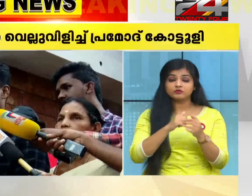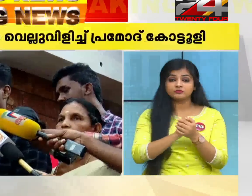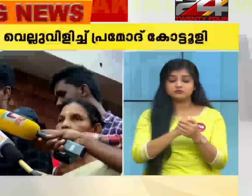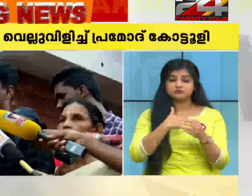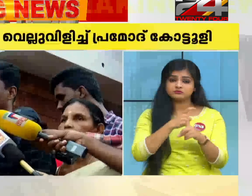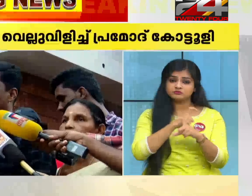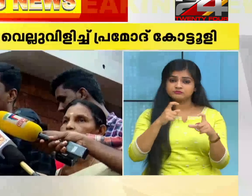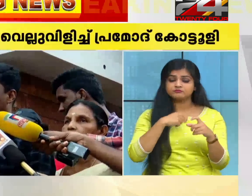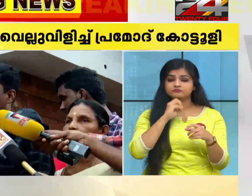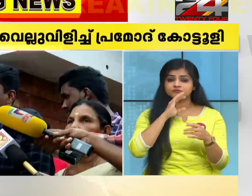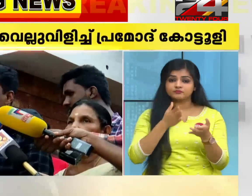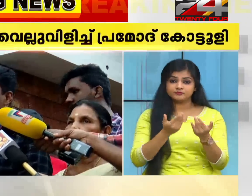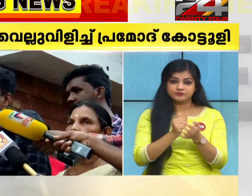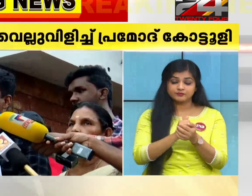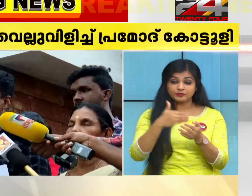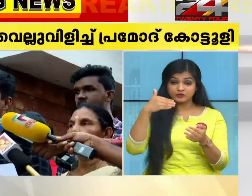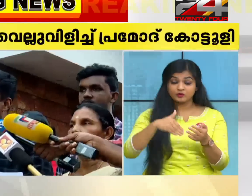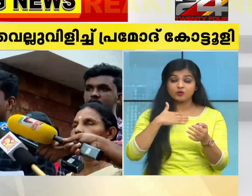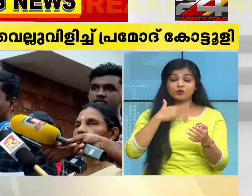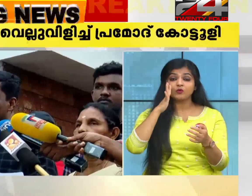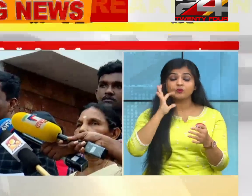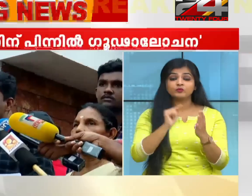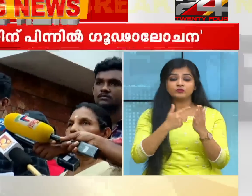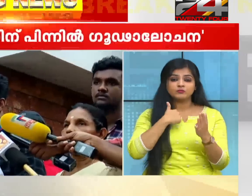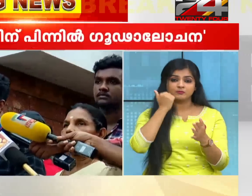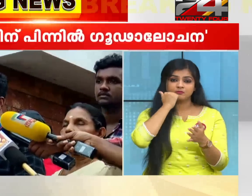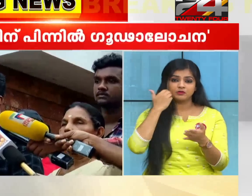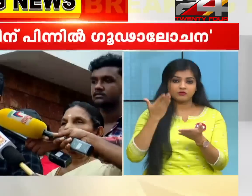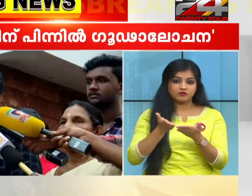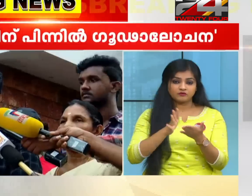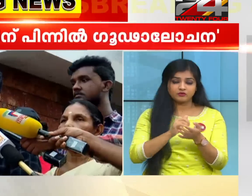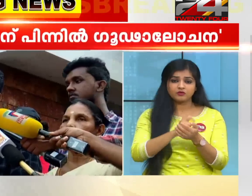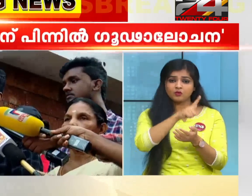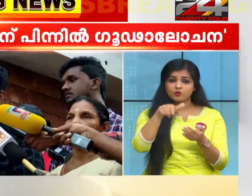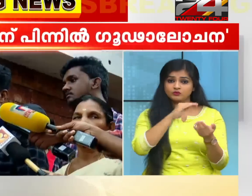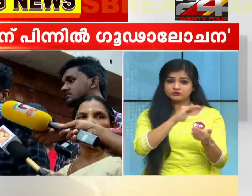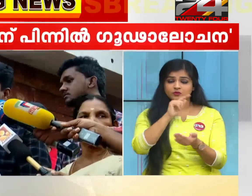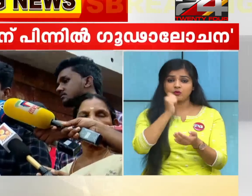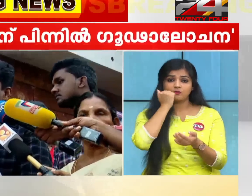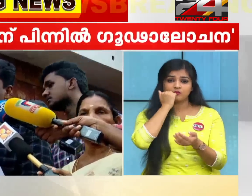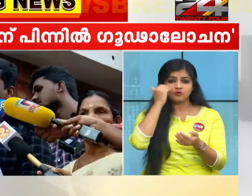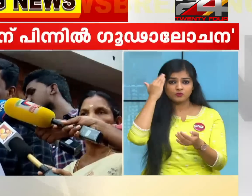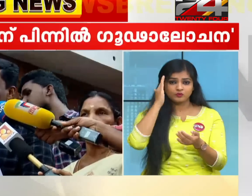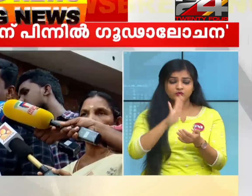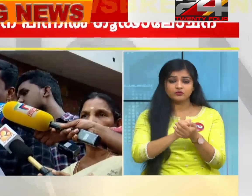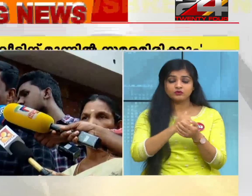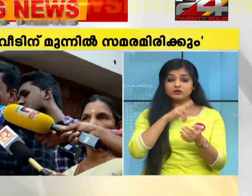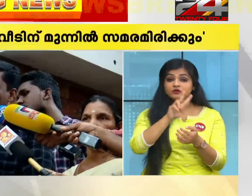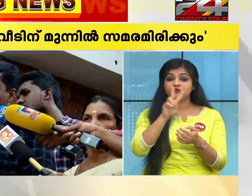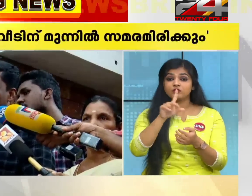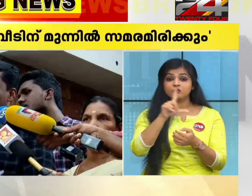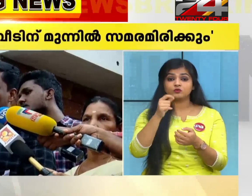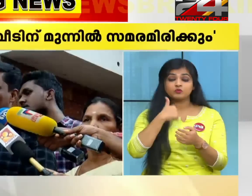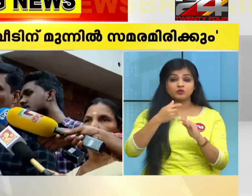ഇപ്പോൾ എന്നെ സംബന്ധിച്ചിടത്തോളം എന്താണ്, എൻ്റെ അമ്മ ഇവിടെ ഉണ്ട്, നിങ്ങളൊക്കെ മക്കളാണ്. നിങ്ങൾ ഈ പറയുന്ന കാര്യം മാത്രമേ ഉള്ളൂ. 22 ലക്ഷം രൂപ കോഴ വാങ്ങിയ